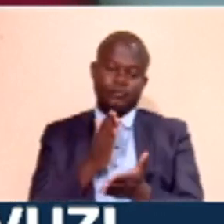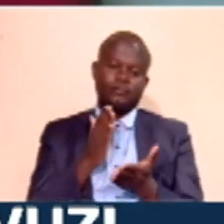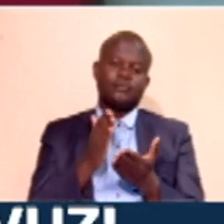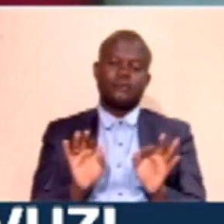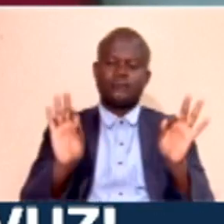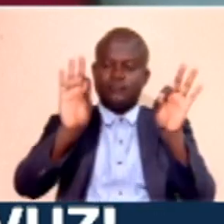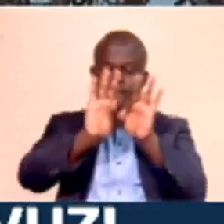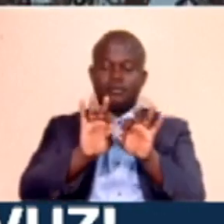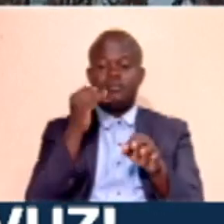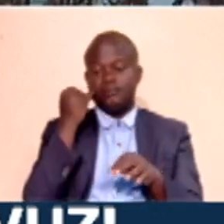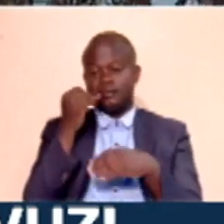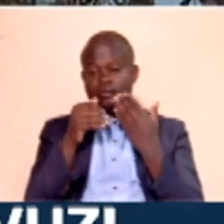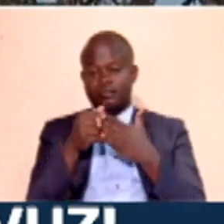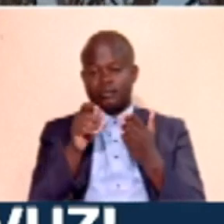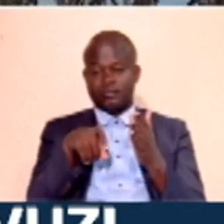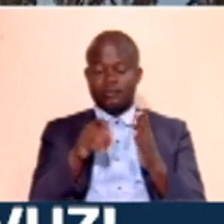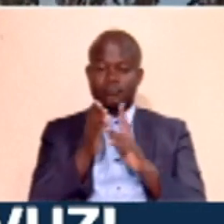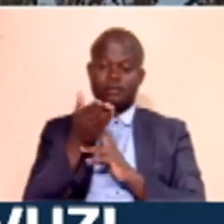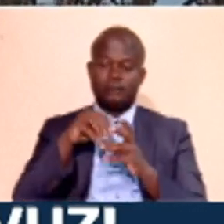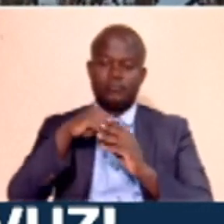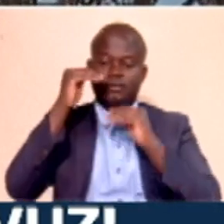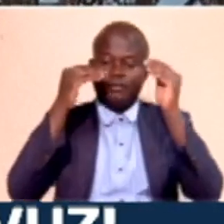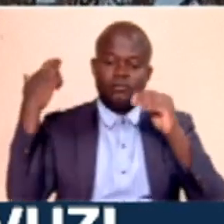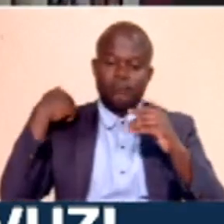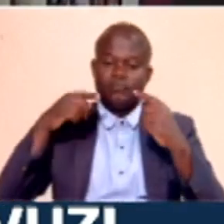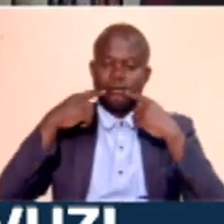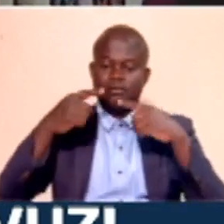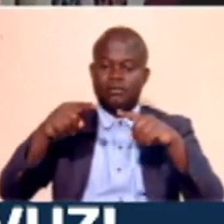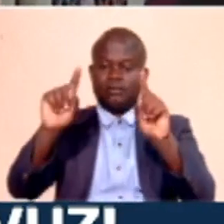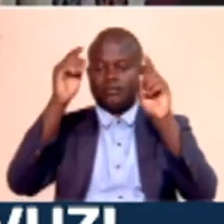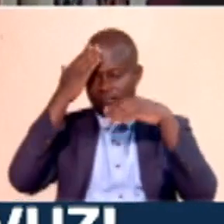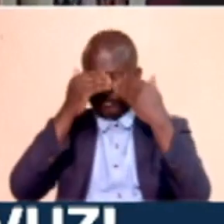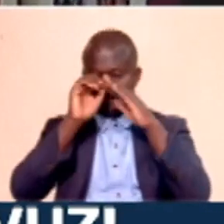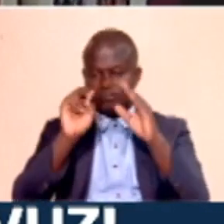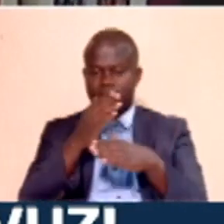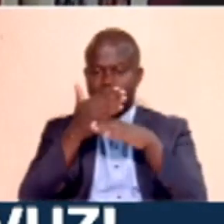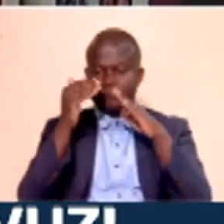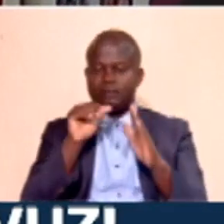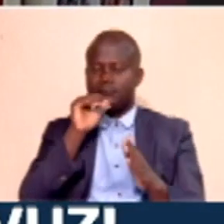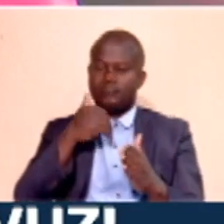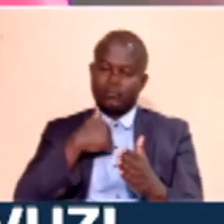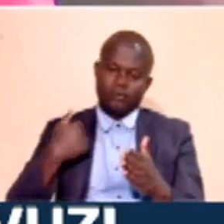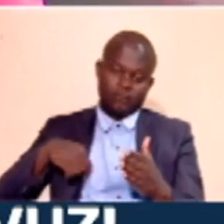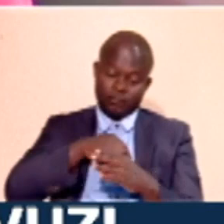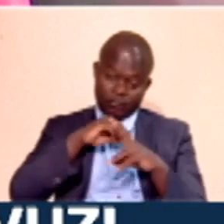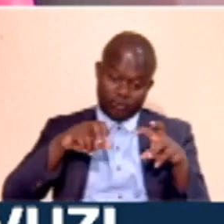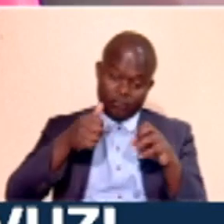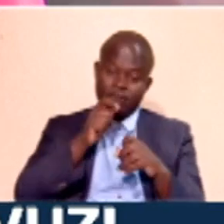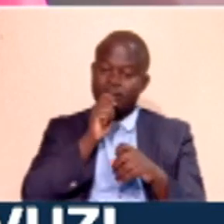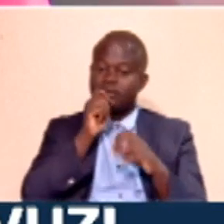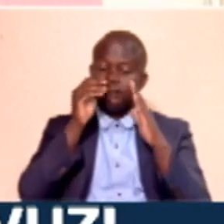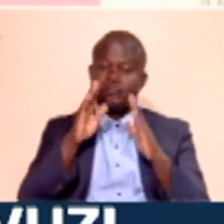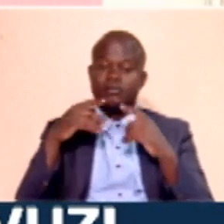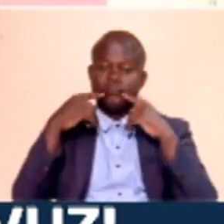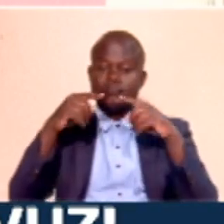byari ngombwa, nubwo basanga byari bikwiye kunyura mu nzego zishinzwe itangazamakuru, kuko iyi minisiteri nta burenganzira ifite bwo kugenzura ibyo abanyamakuru